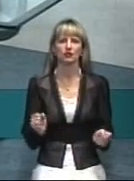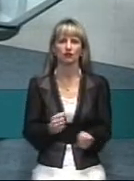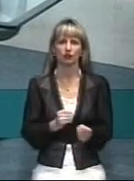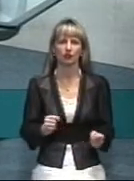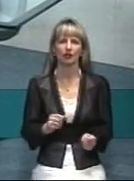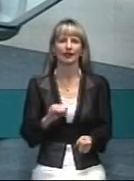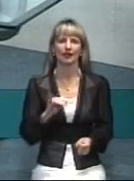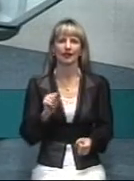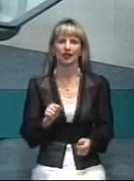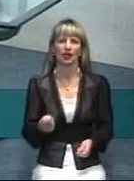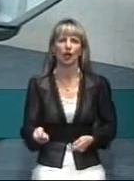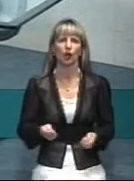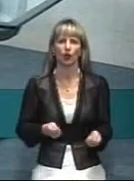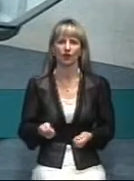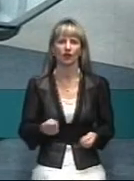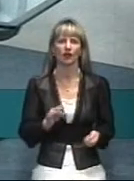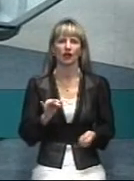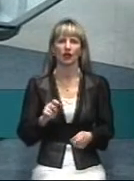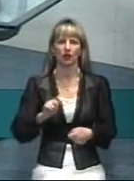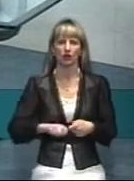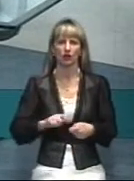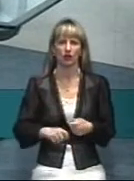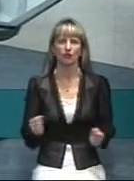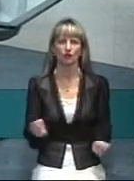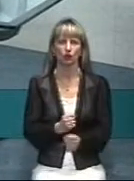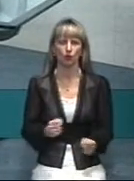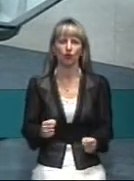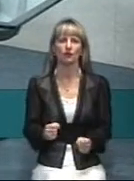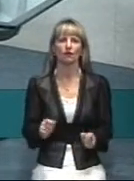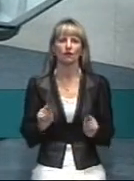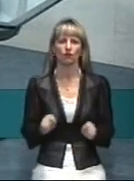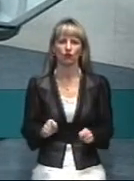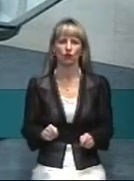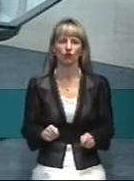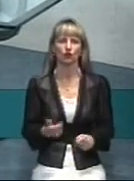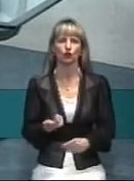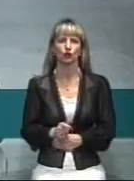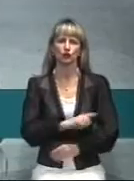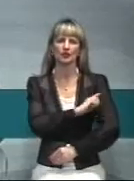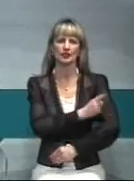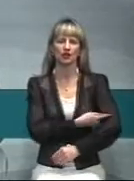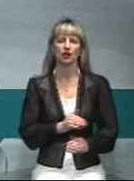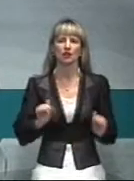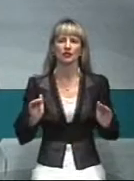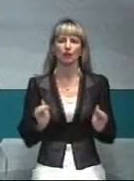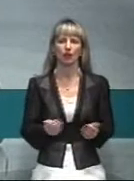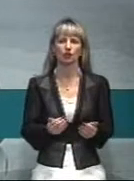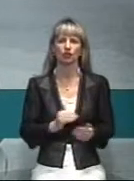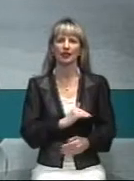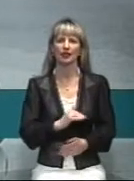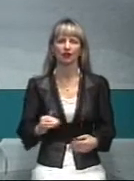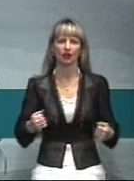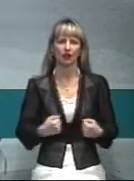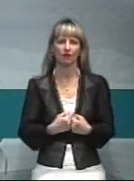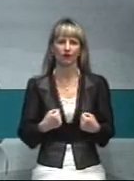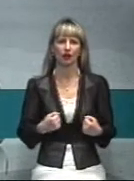її регулювання і взяття її під контроль, скажімо так, воно дуже сильно зменшить рівень дорожньо-транспортних